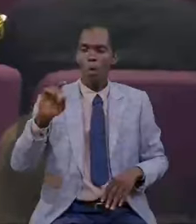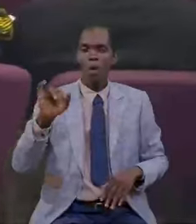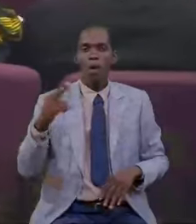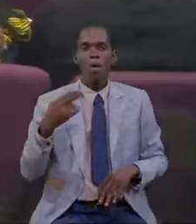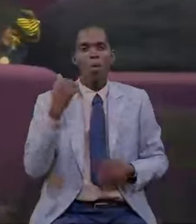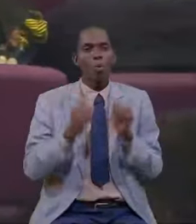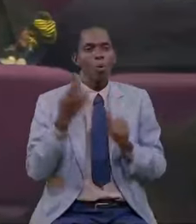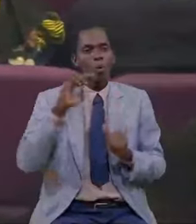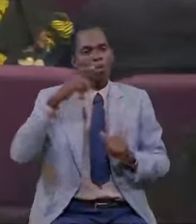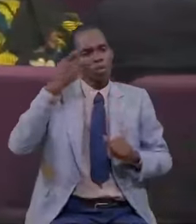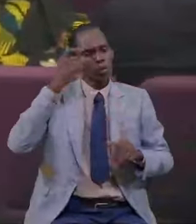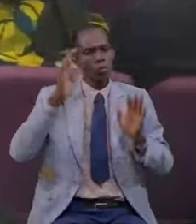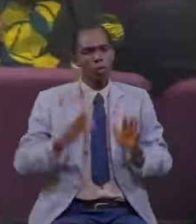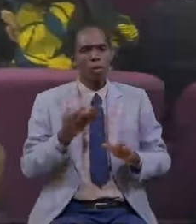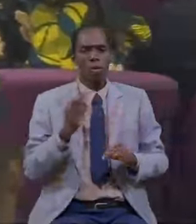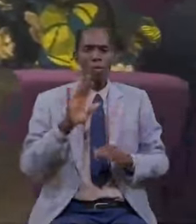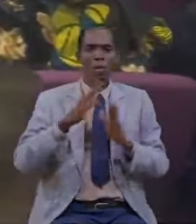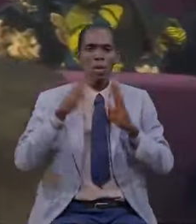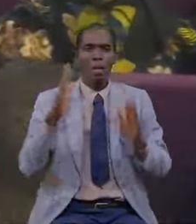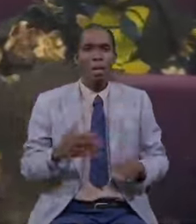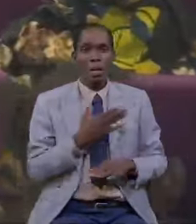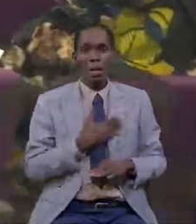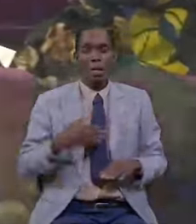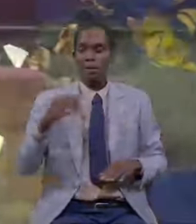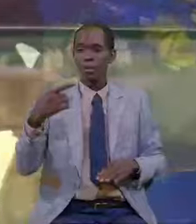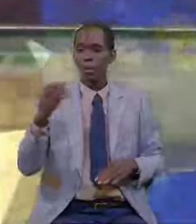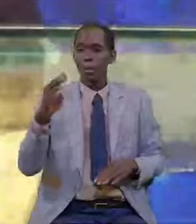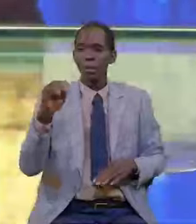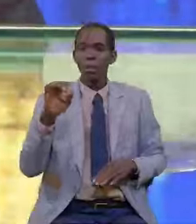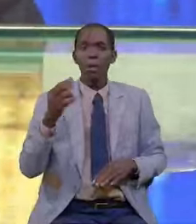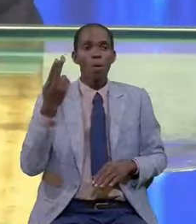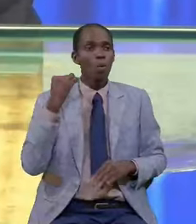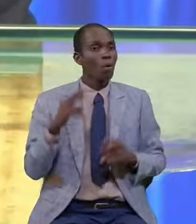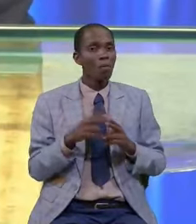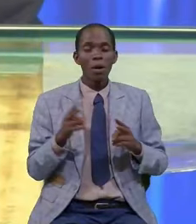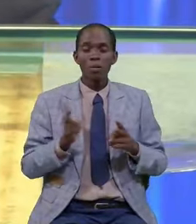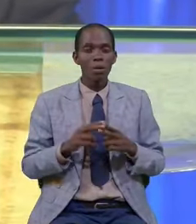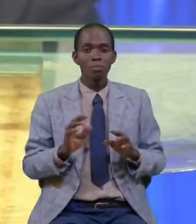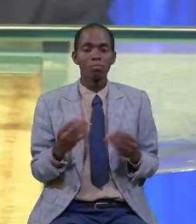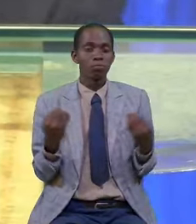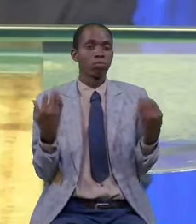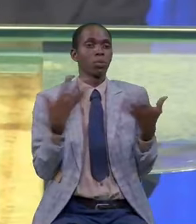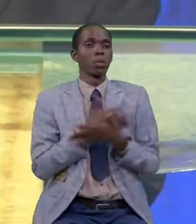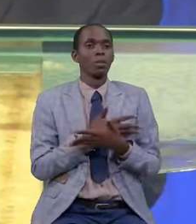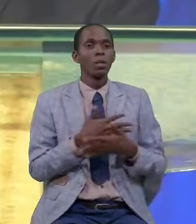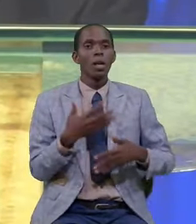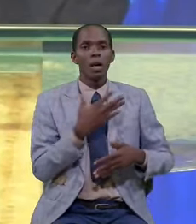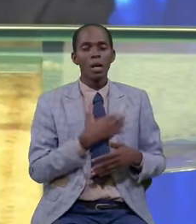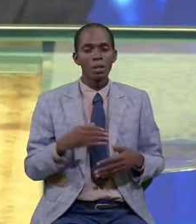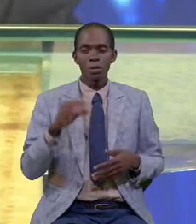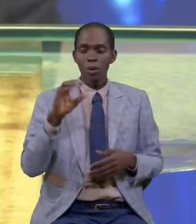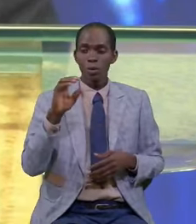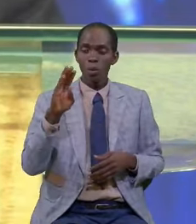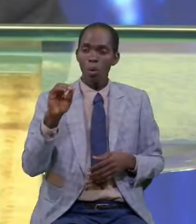craignait beaucoup l'Éternel. Et lorsque Jézabel extermina les prophètes de l'Éternel,